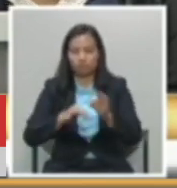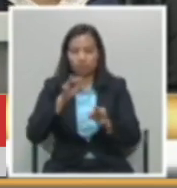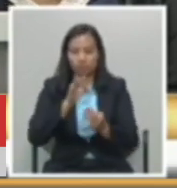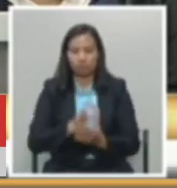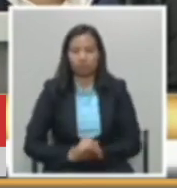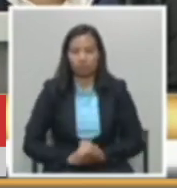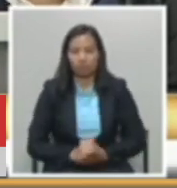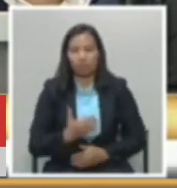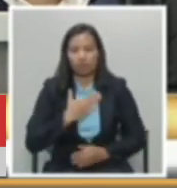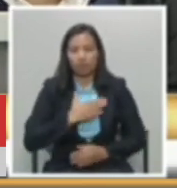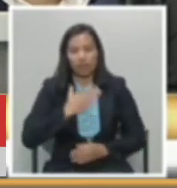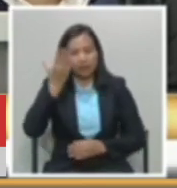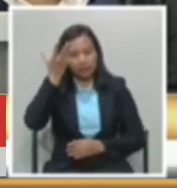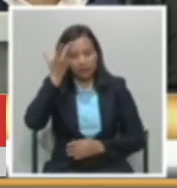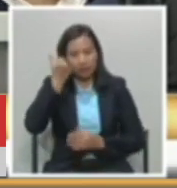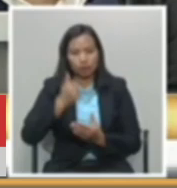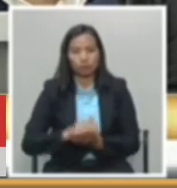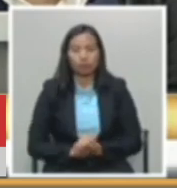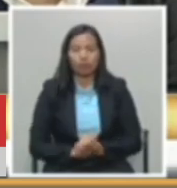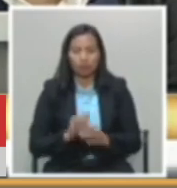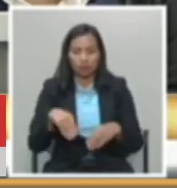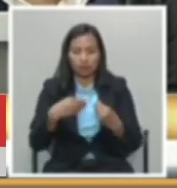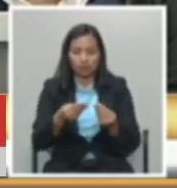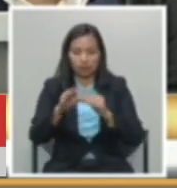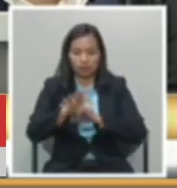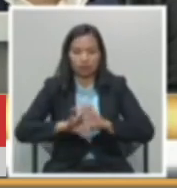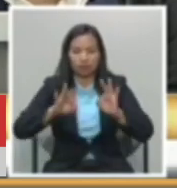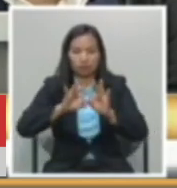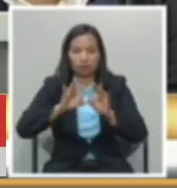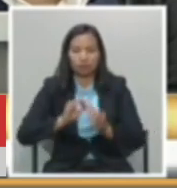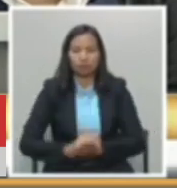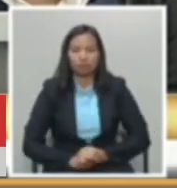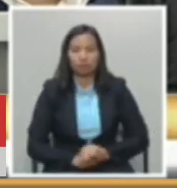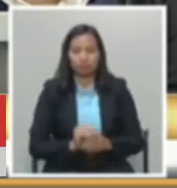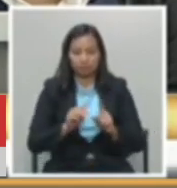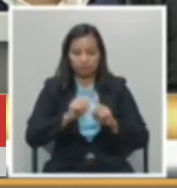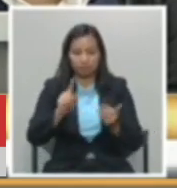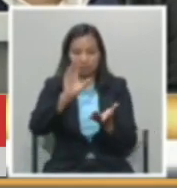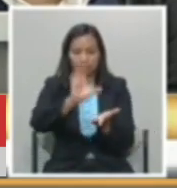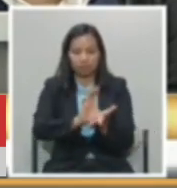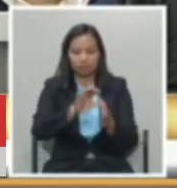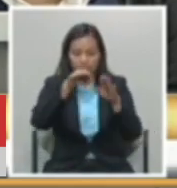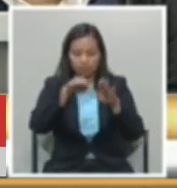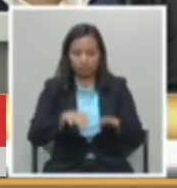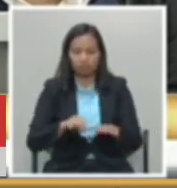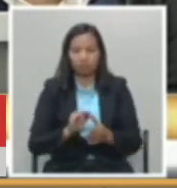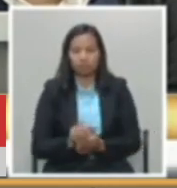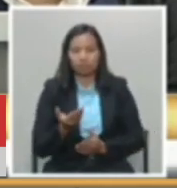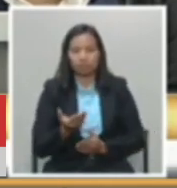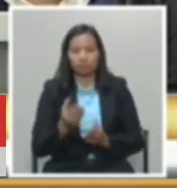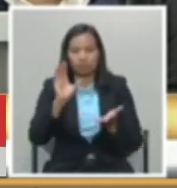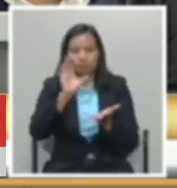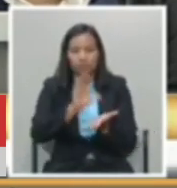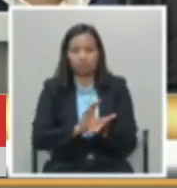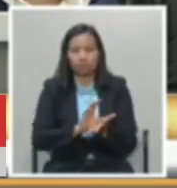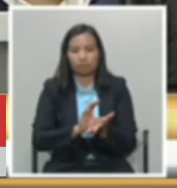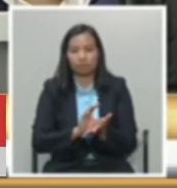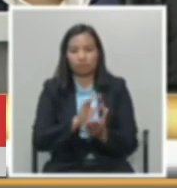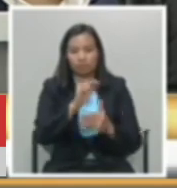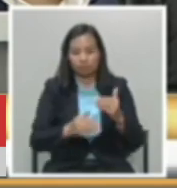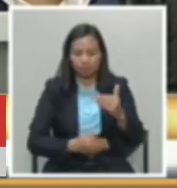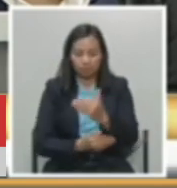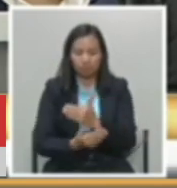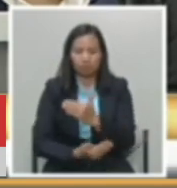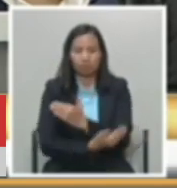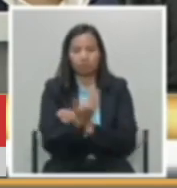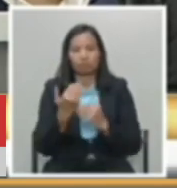ดิฉันยังคิดว่ากลุ่มนี้จะต้องให้ความสำคัญแต่งบประมาณที่ลดลงเนี่ยเป็นงบประมาณด้านการสร้างโอกาส